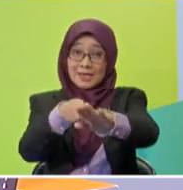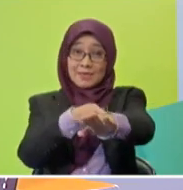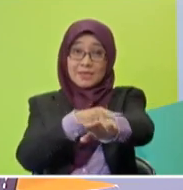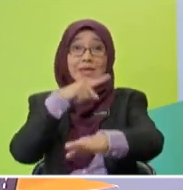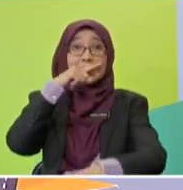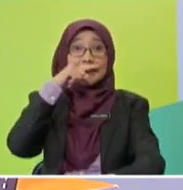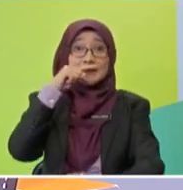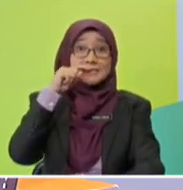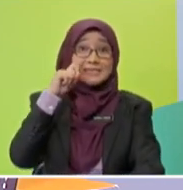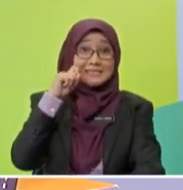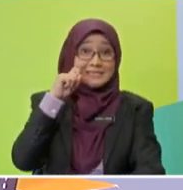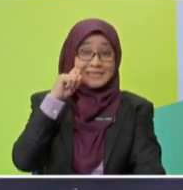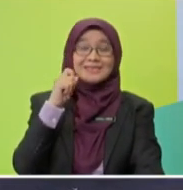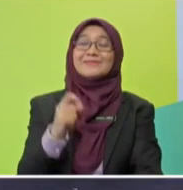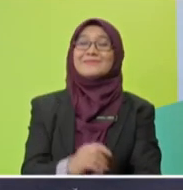pendek